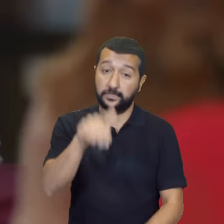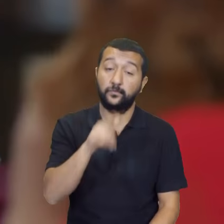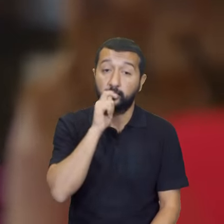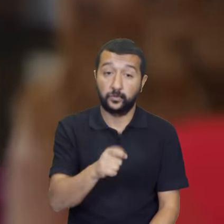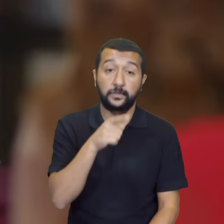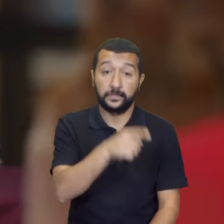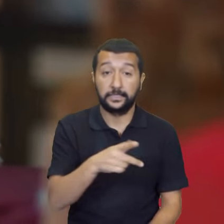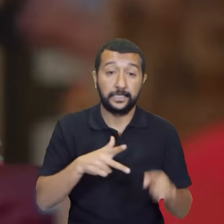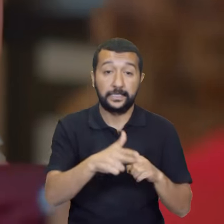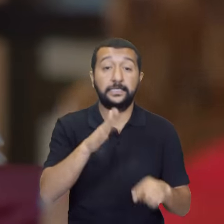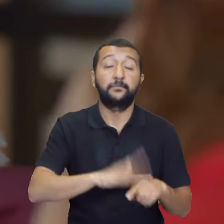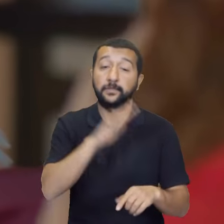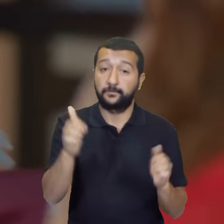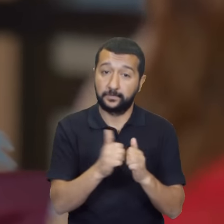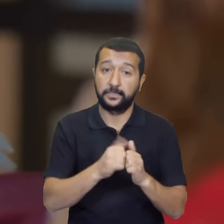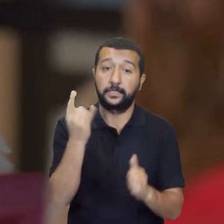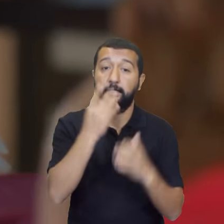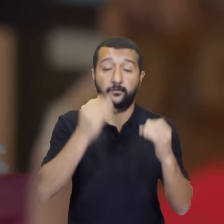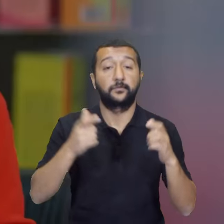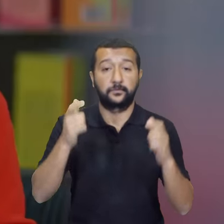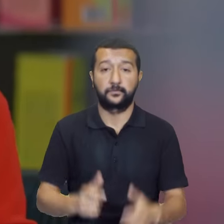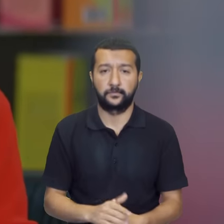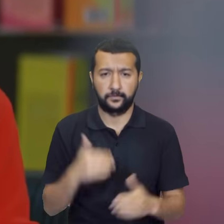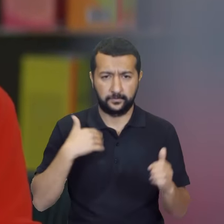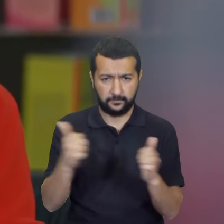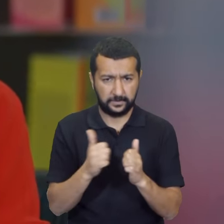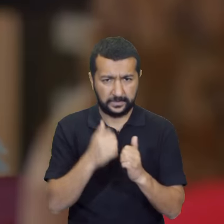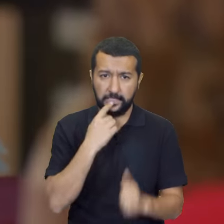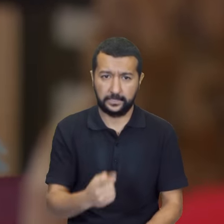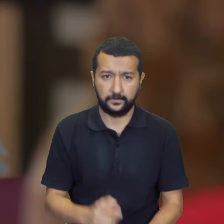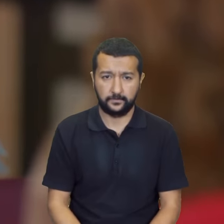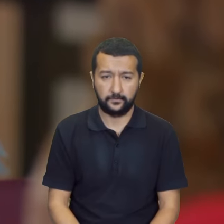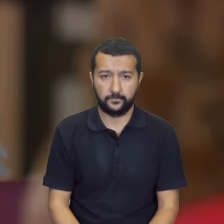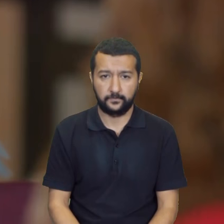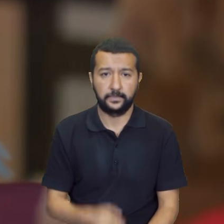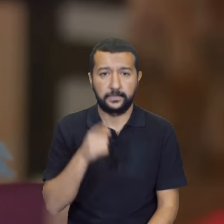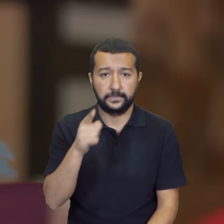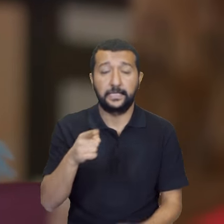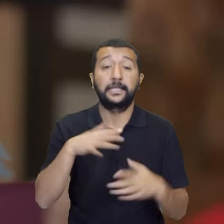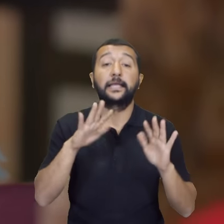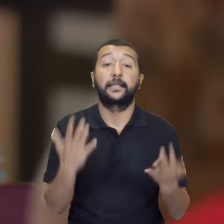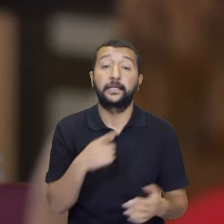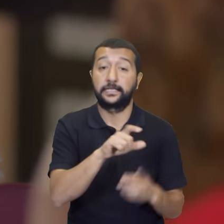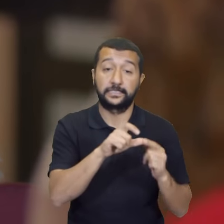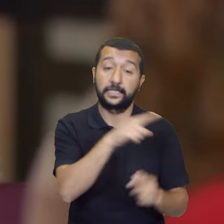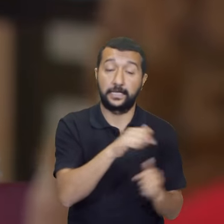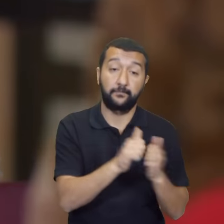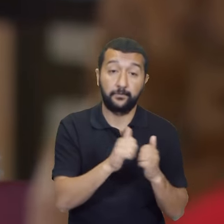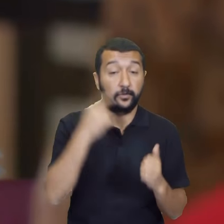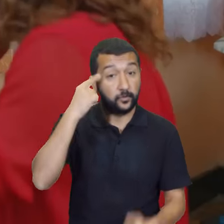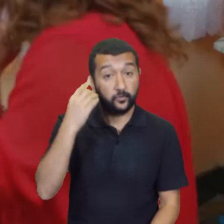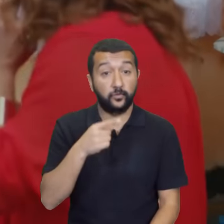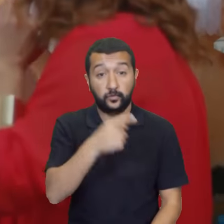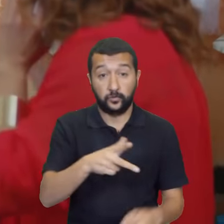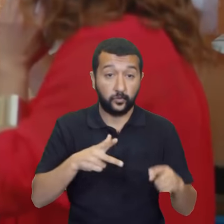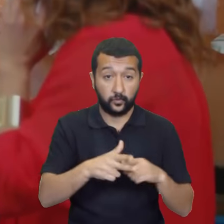söz. Hatta kesilmeden böyle birlikte dolanırız mahalleyi. Birlikte derken? Ay senle değil Emel. Şener'le.